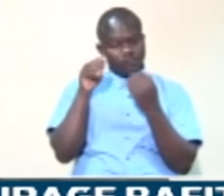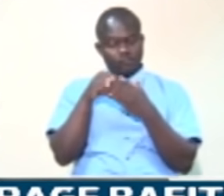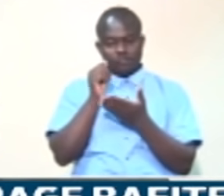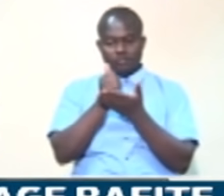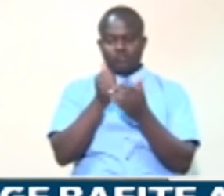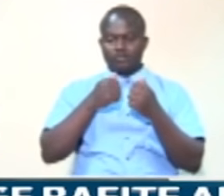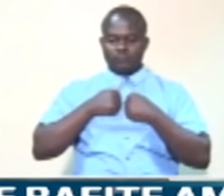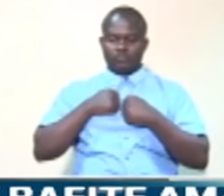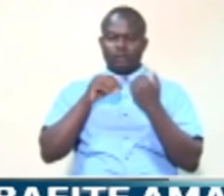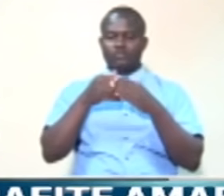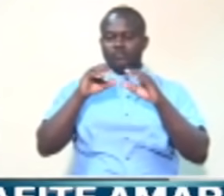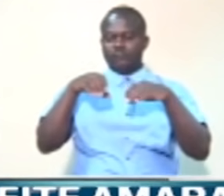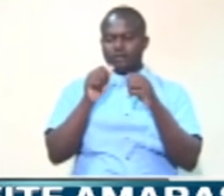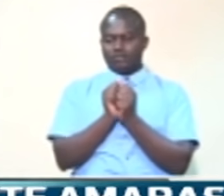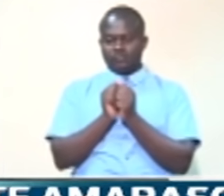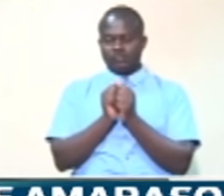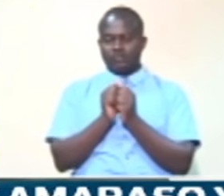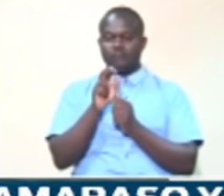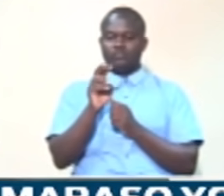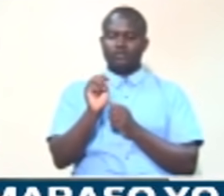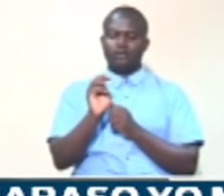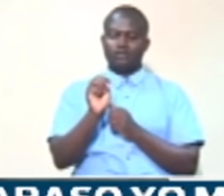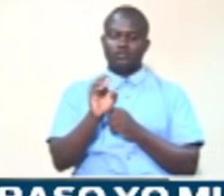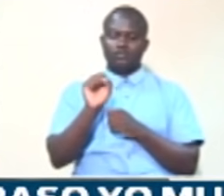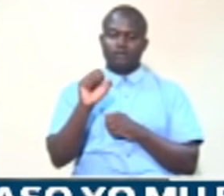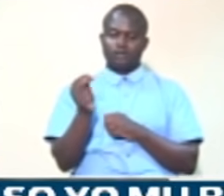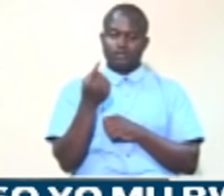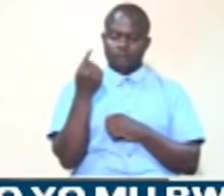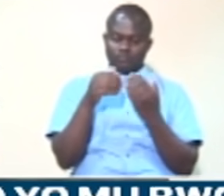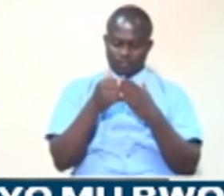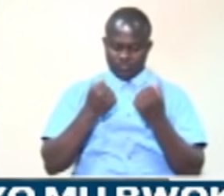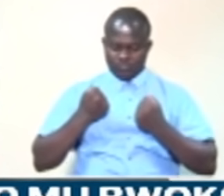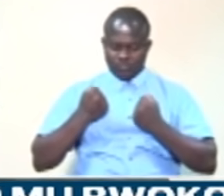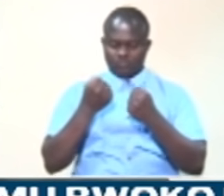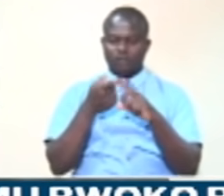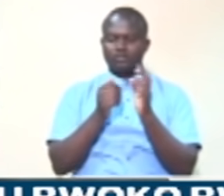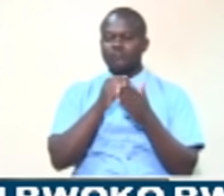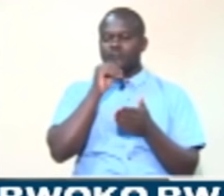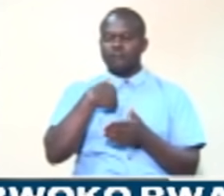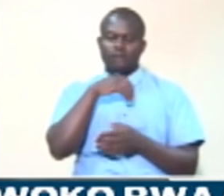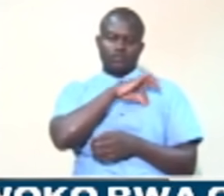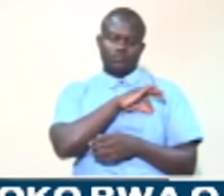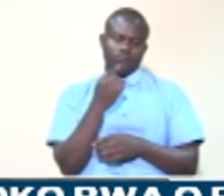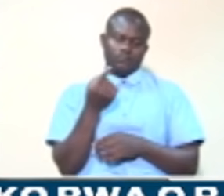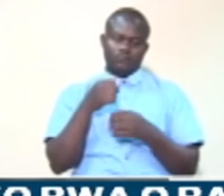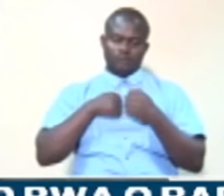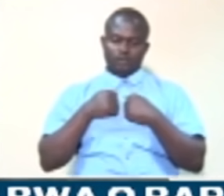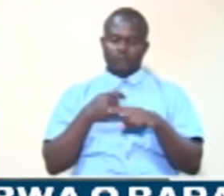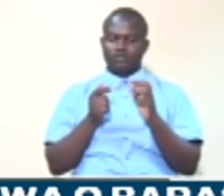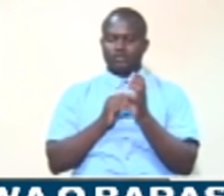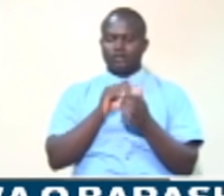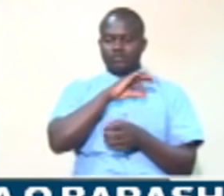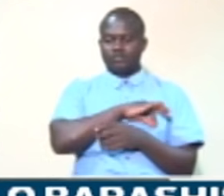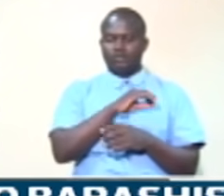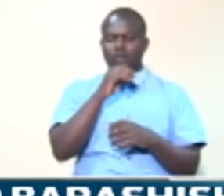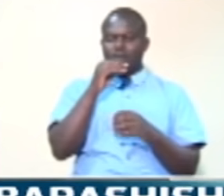bizafasha u Rwanda na Congo. Lubumbashi yonyine irakomeye mu bucuruzi kandi ntizagirira inyungu u Rwanda rwonyine, ahubwo ni inyungu